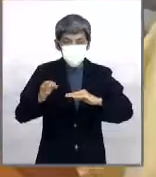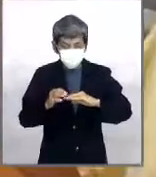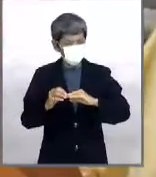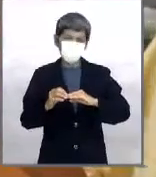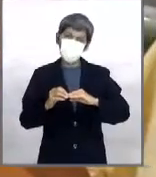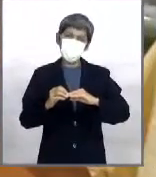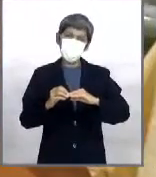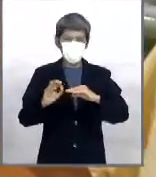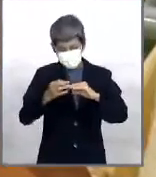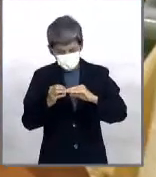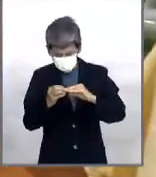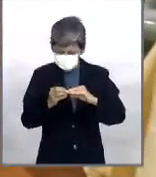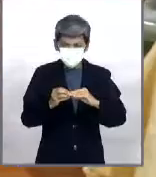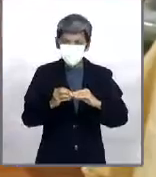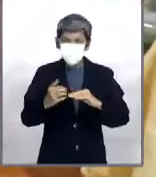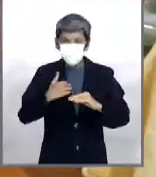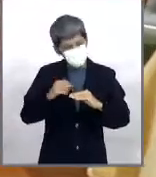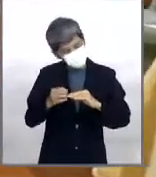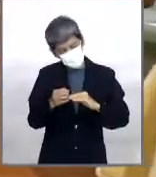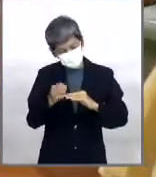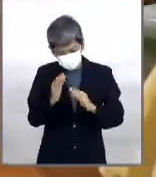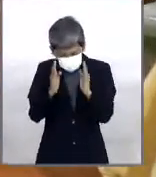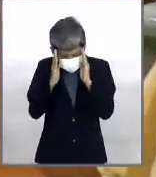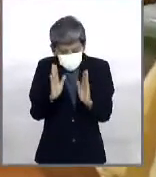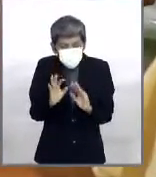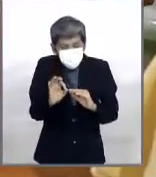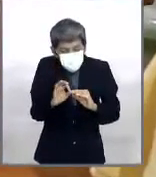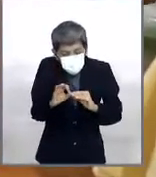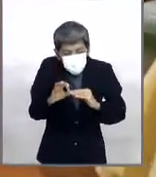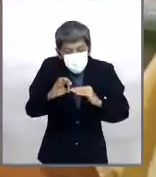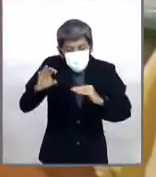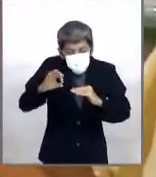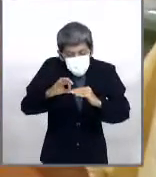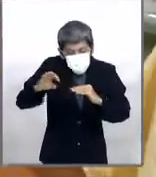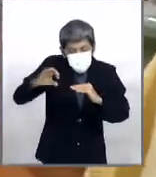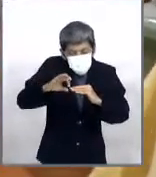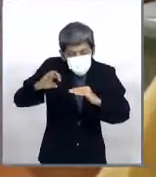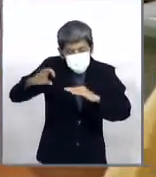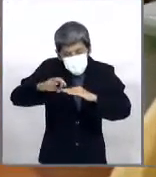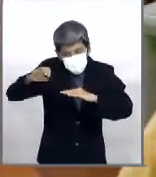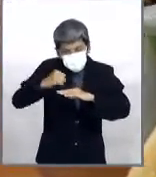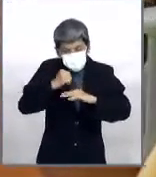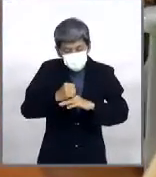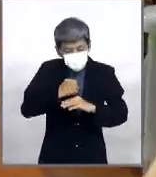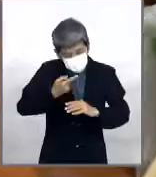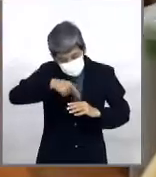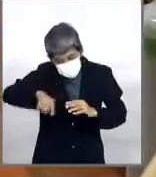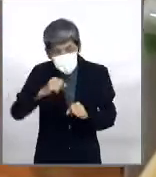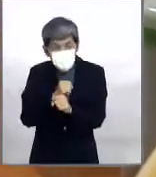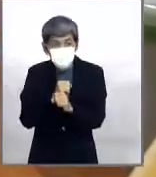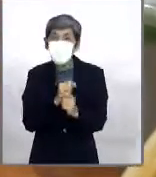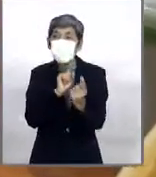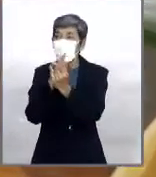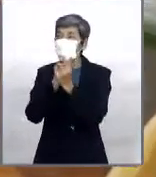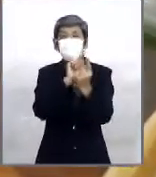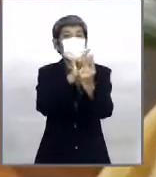บมันไม่ให้งงอีกนะนึกออกป่ะนับแบบมีสมาธิค่อยๆดึงออก ค่อยๆแก้ ใช่แล้วก็พอเรามาใช้ชีวิตจริงเนี่ยเจอคนในสัง